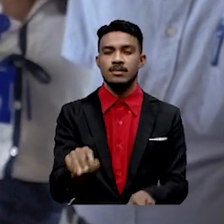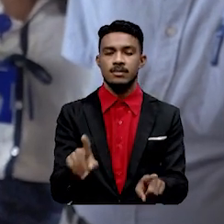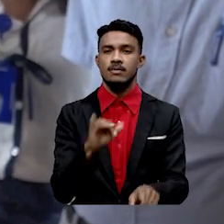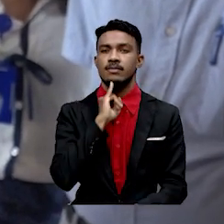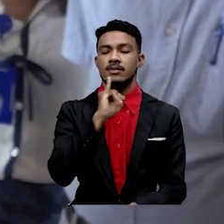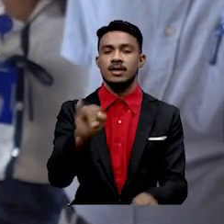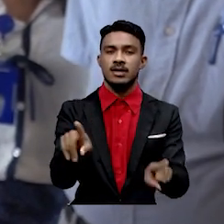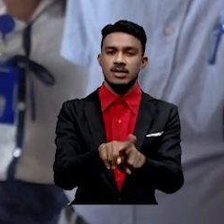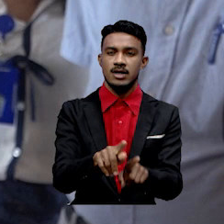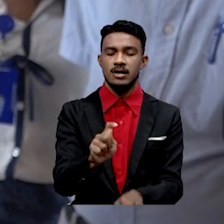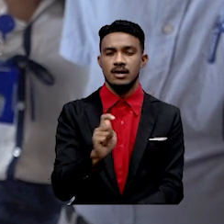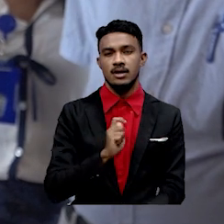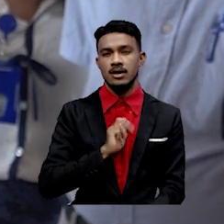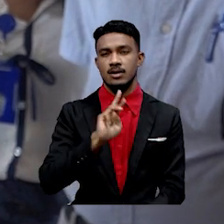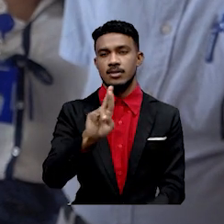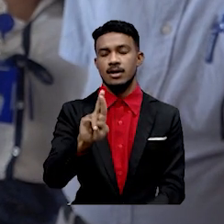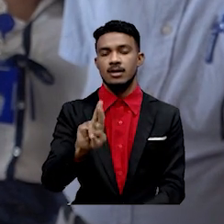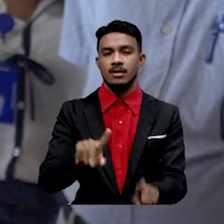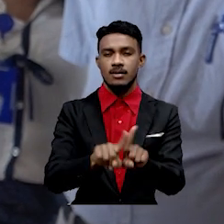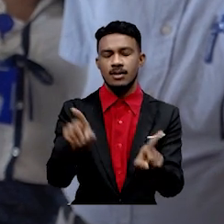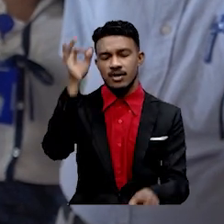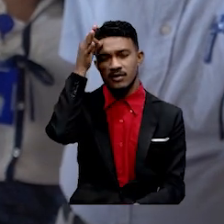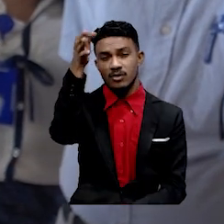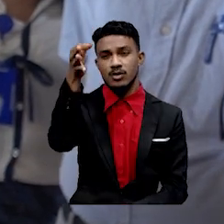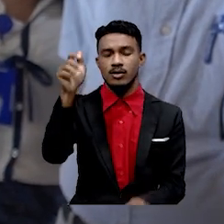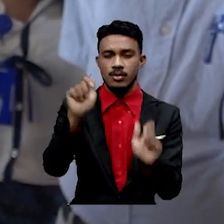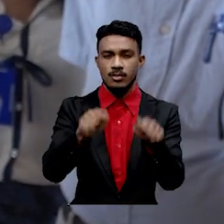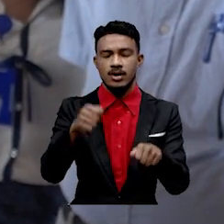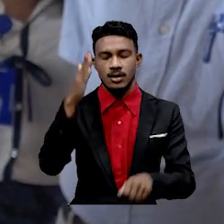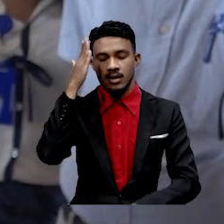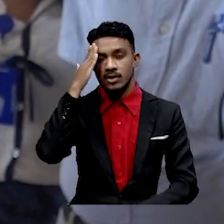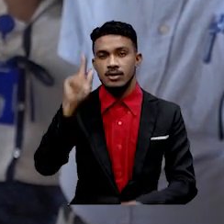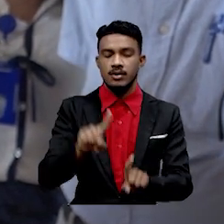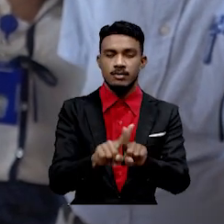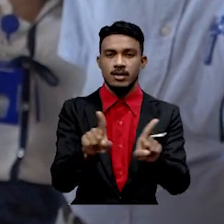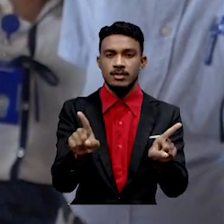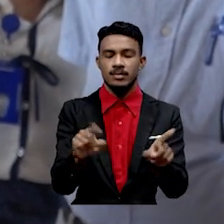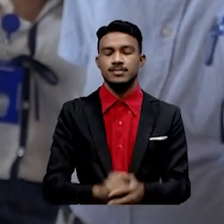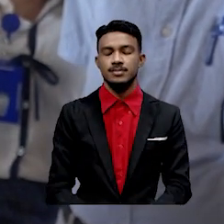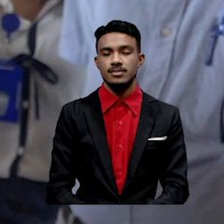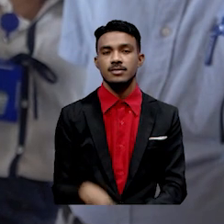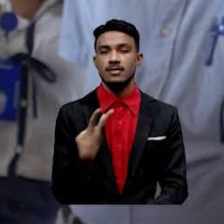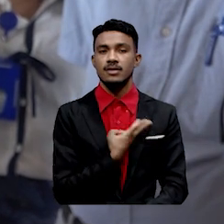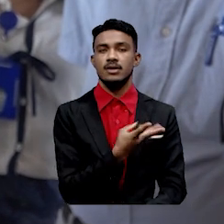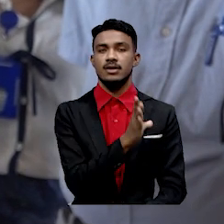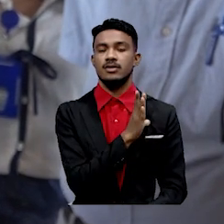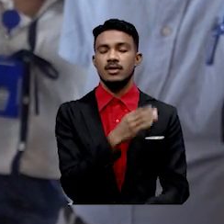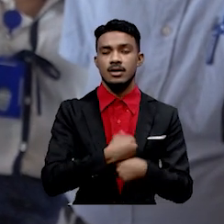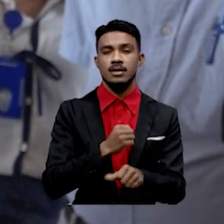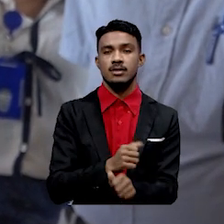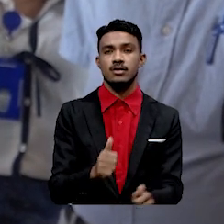tibar, mas ba futuro ita bele hanoin, mas ita hento ki implementasaun